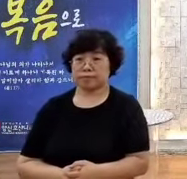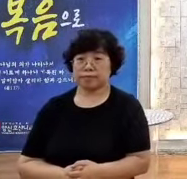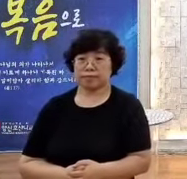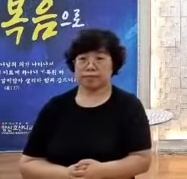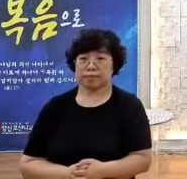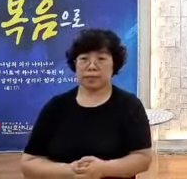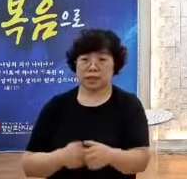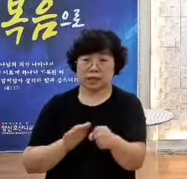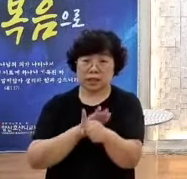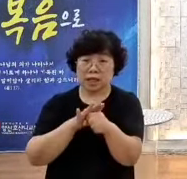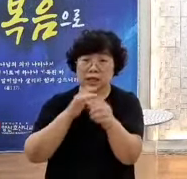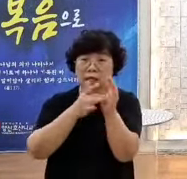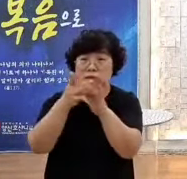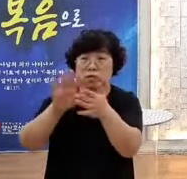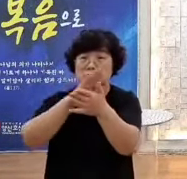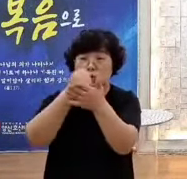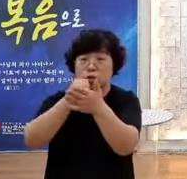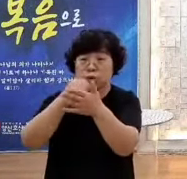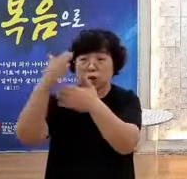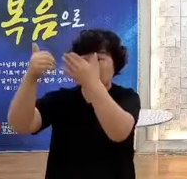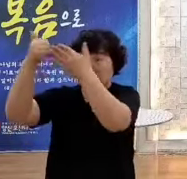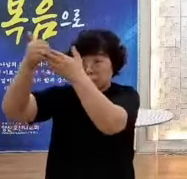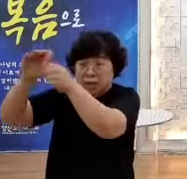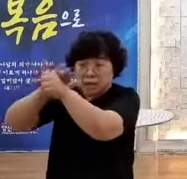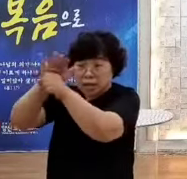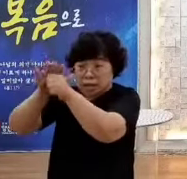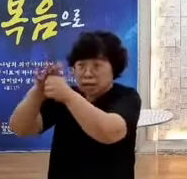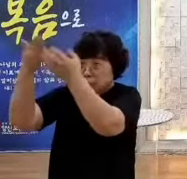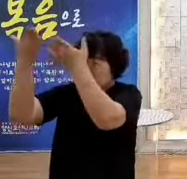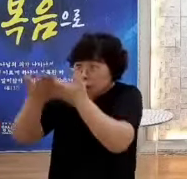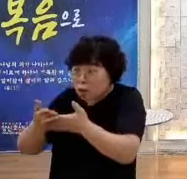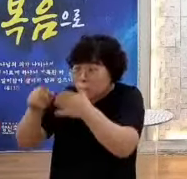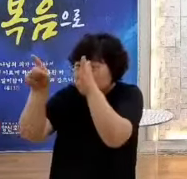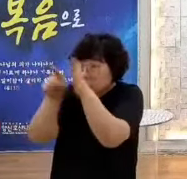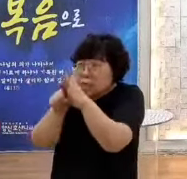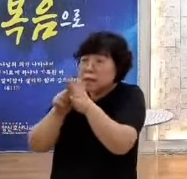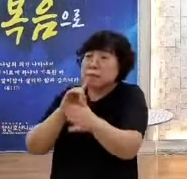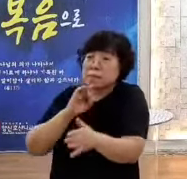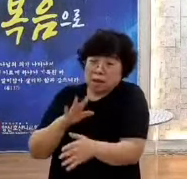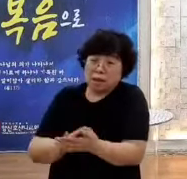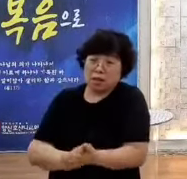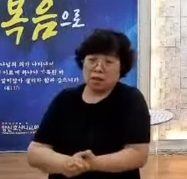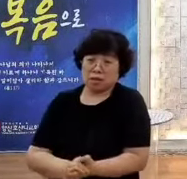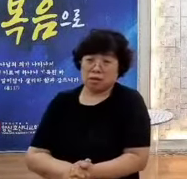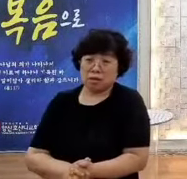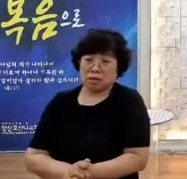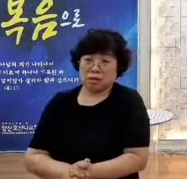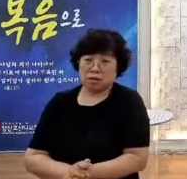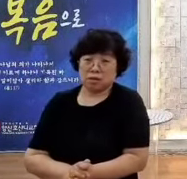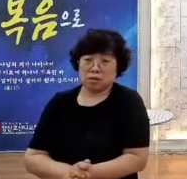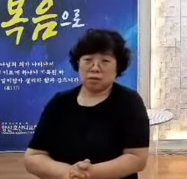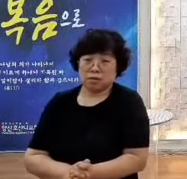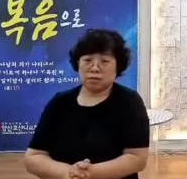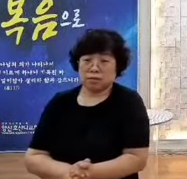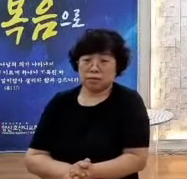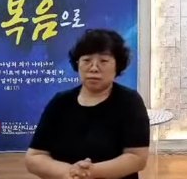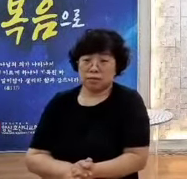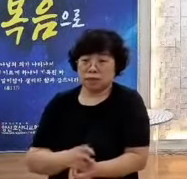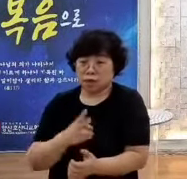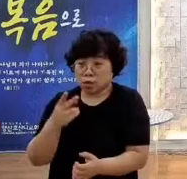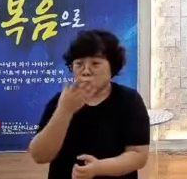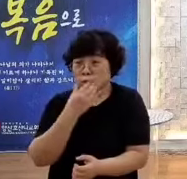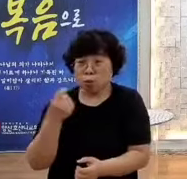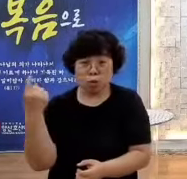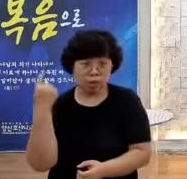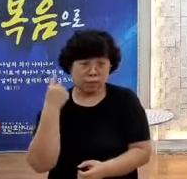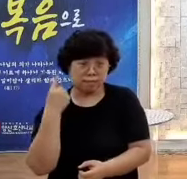그 사랑을 받아들이고 믿기만 하면 된다. 여러분, 이게 복음이라는 사실. 이